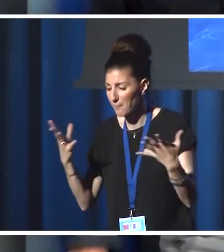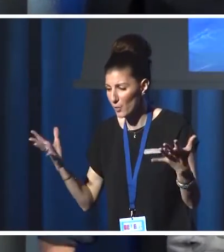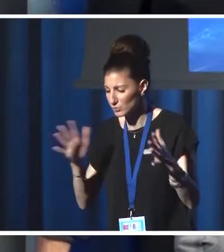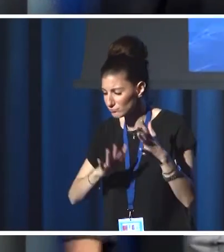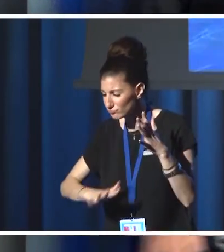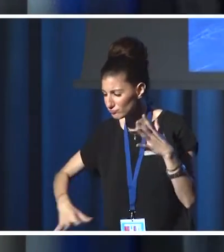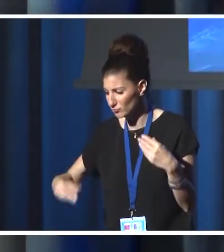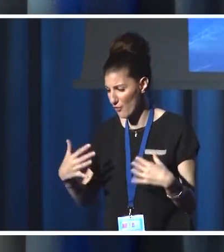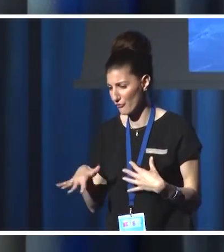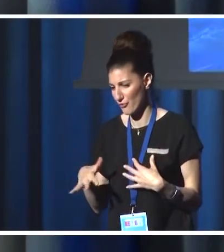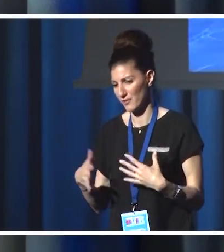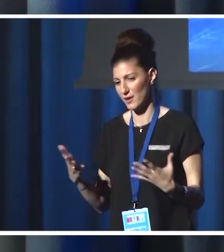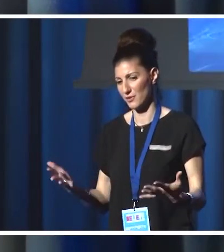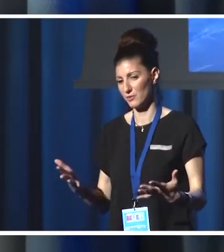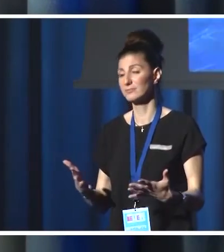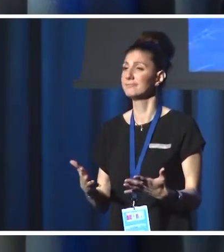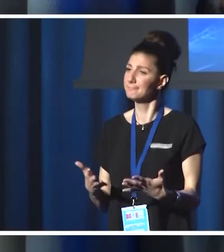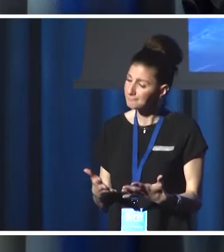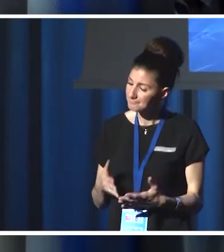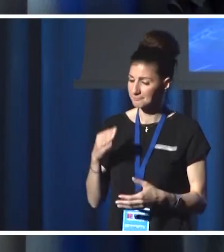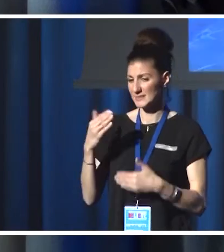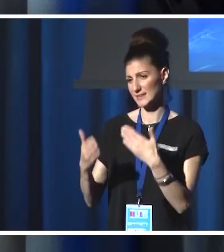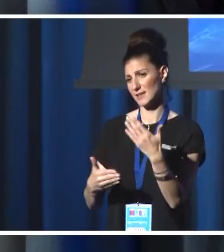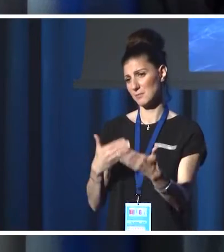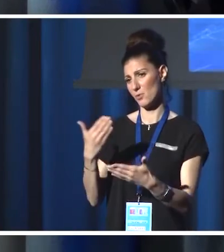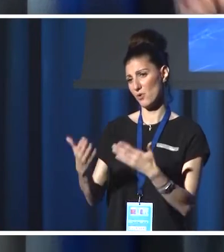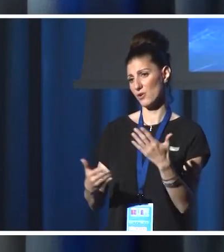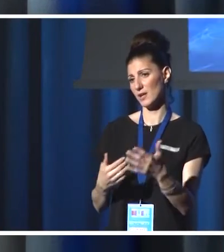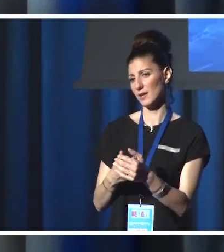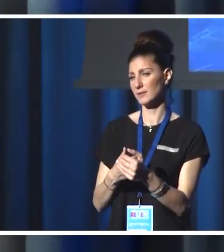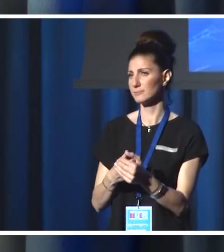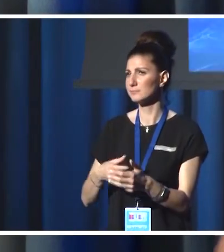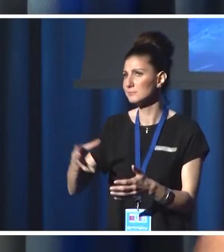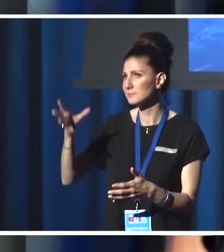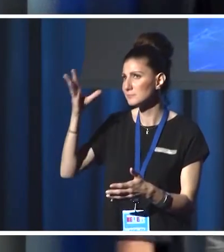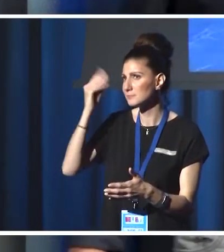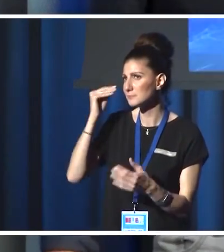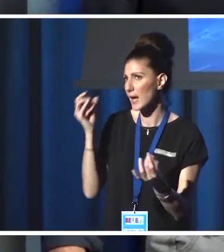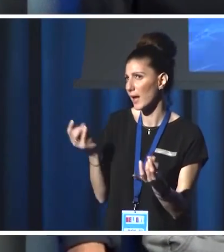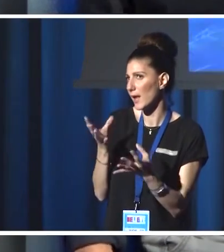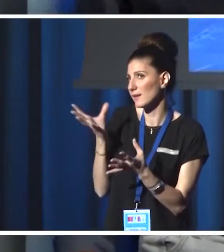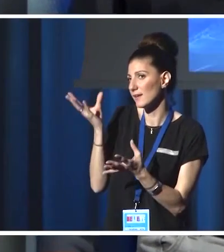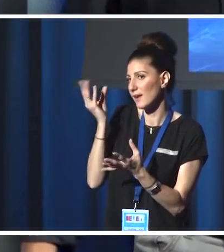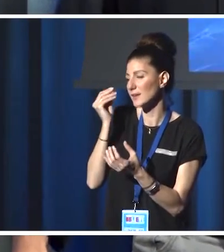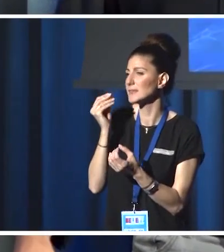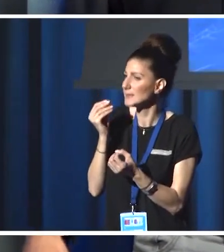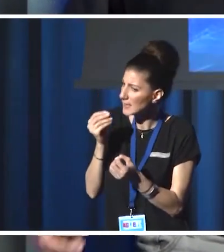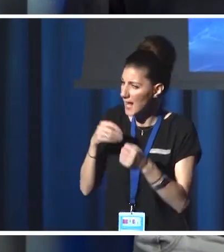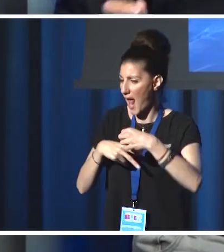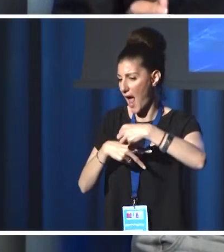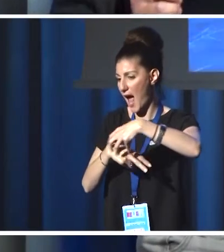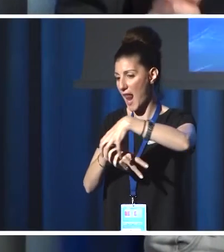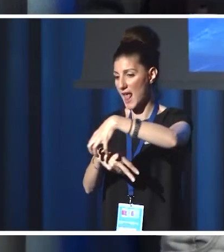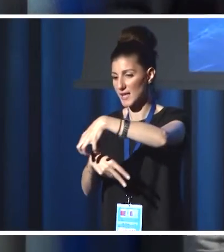έτσι στην πορεία μετά έμαθα για το αλεξί το πλαγιάς το